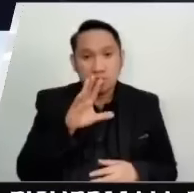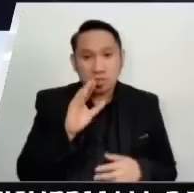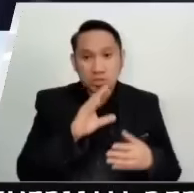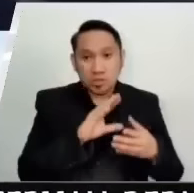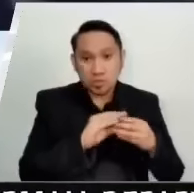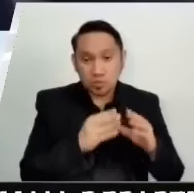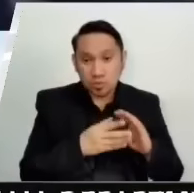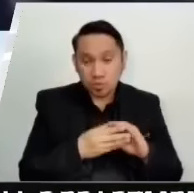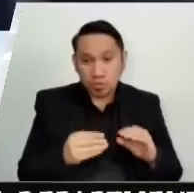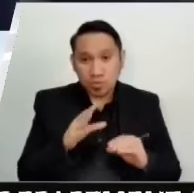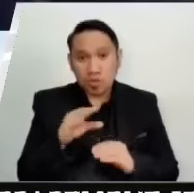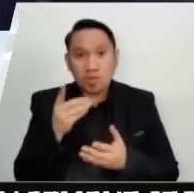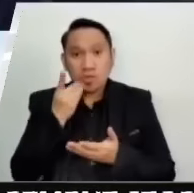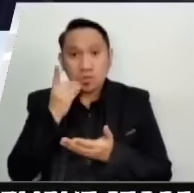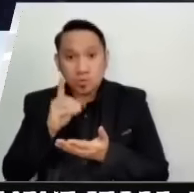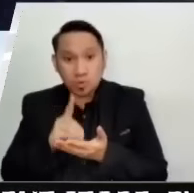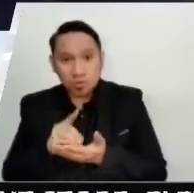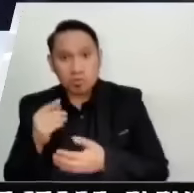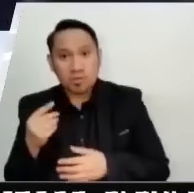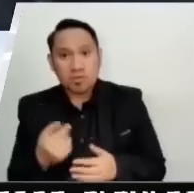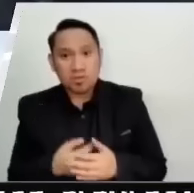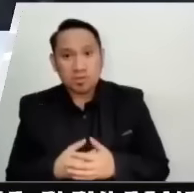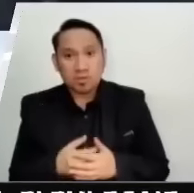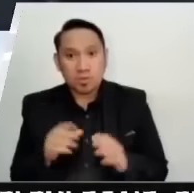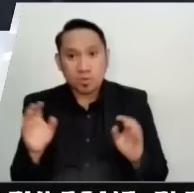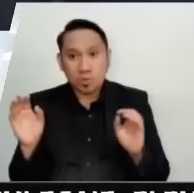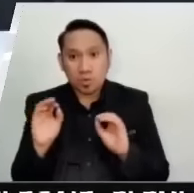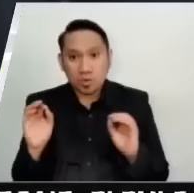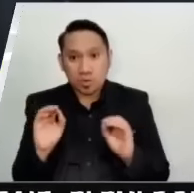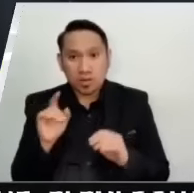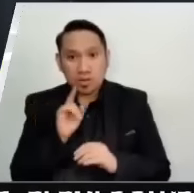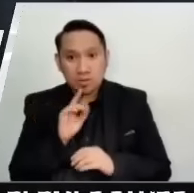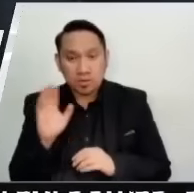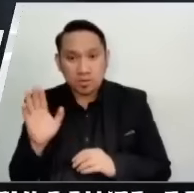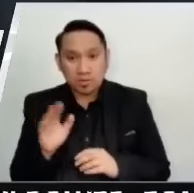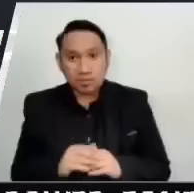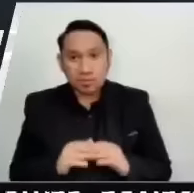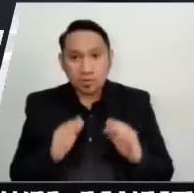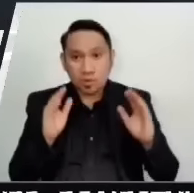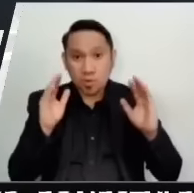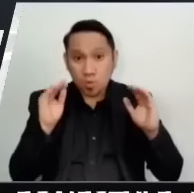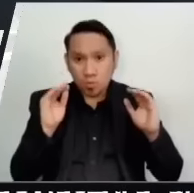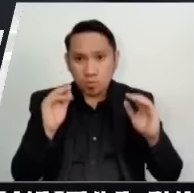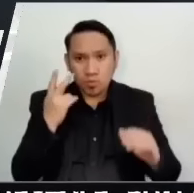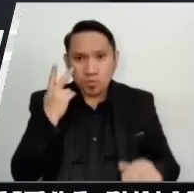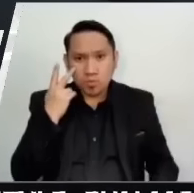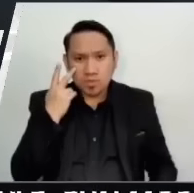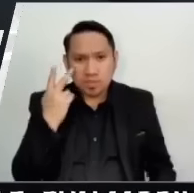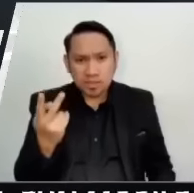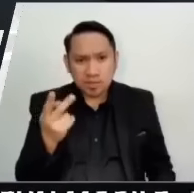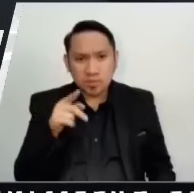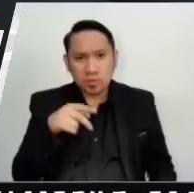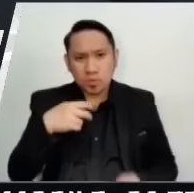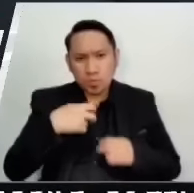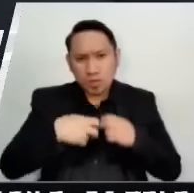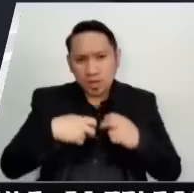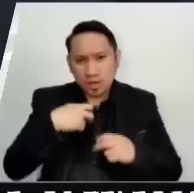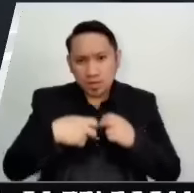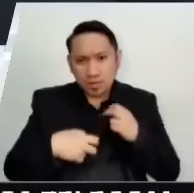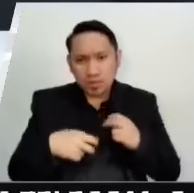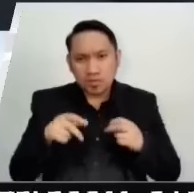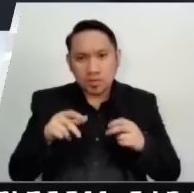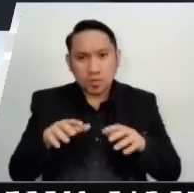dokumento lang na walang sumpa Sana makita naman yung paghihirap ng kabuuan ng